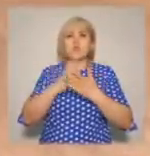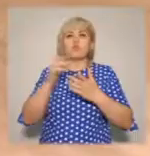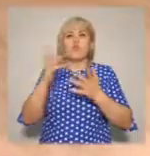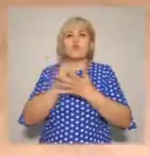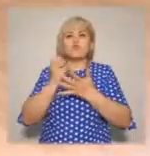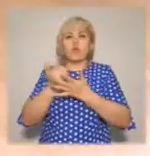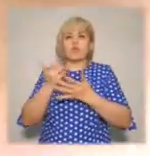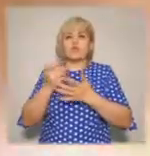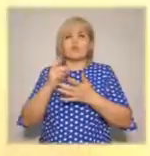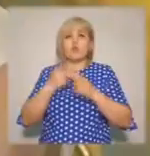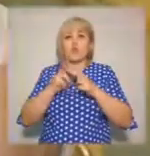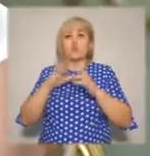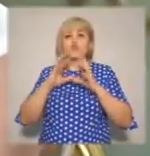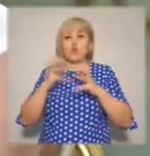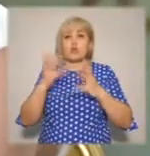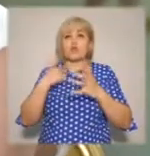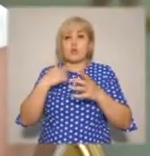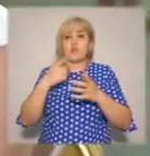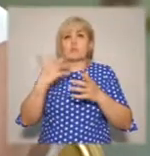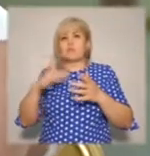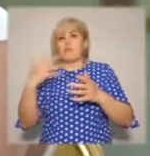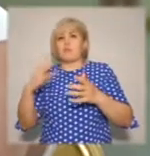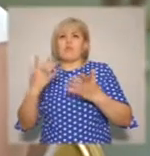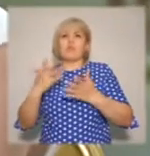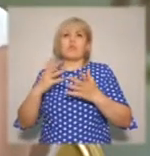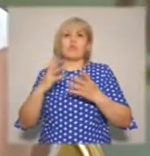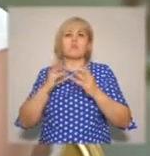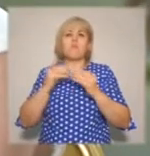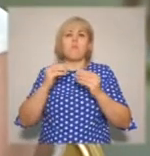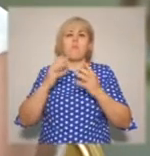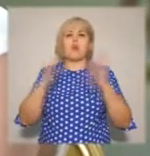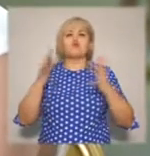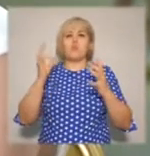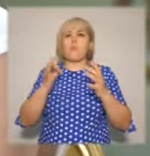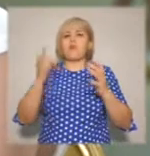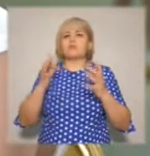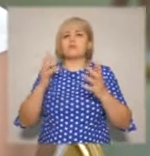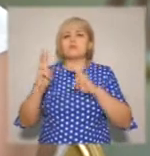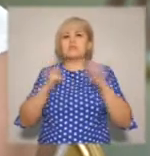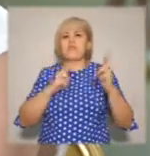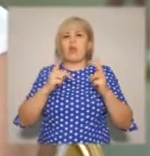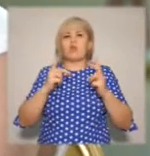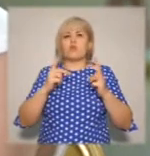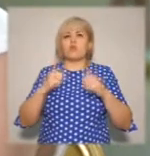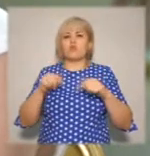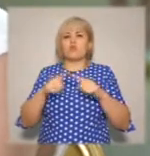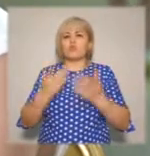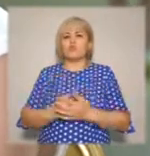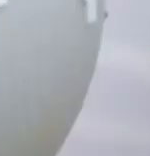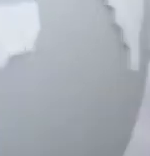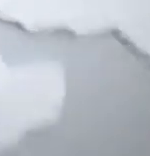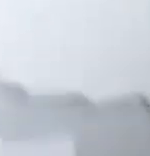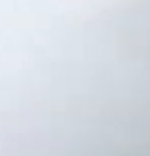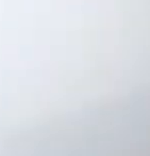этот шар, который я поделила 50 на 50, наверное, больший процент склонится к танцевальному спорту.